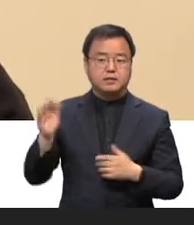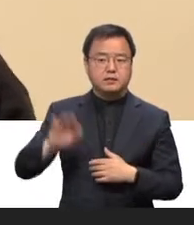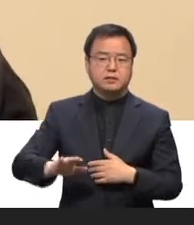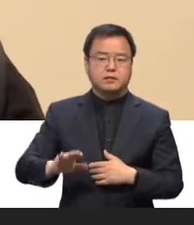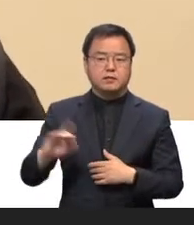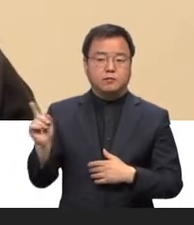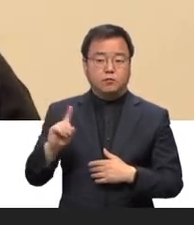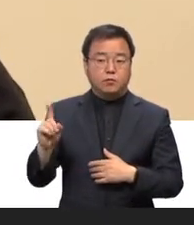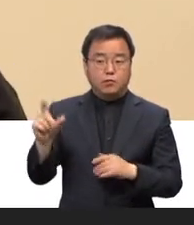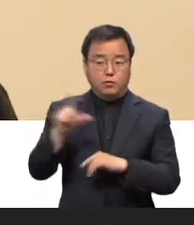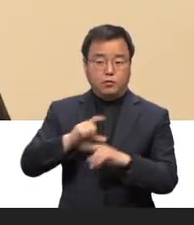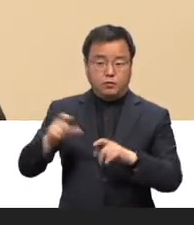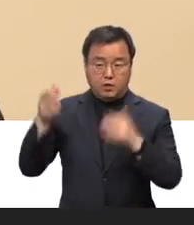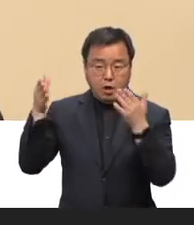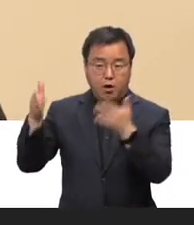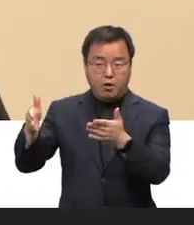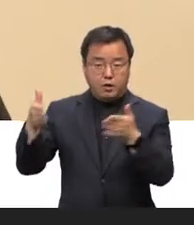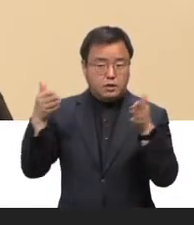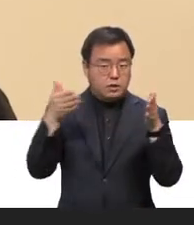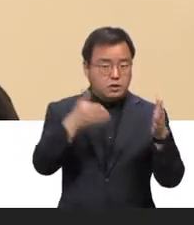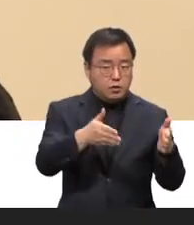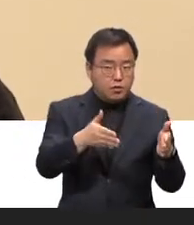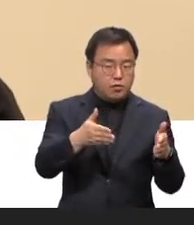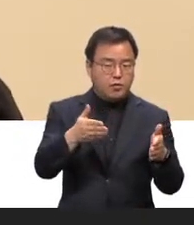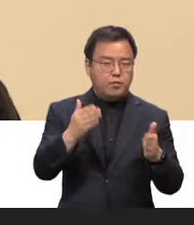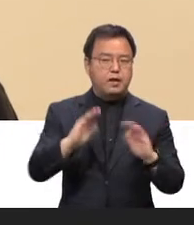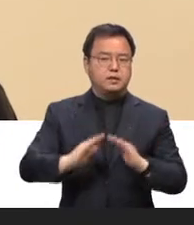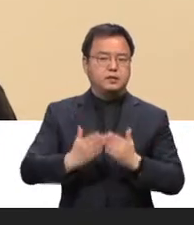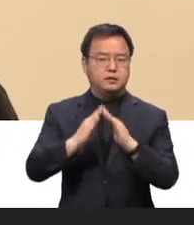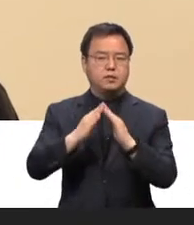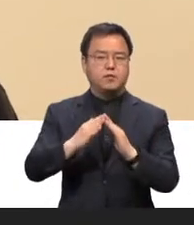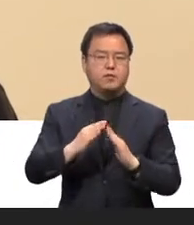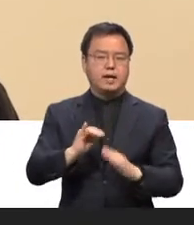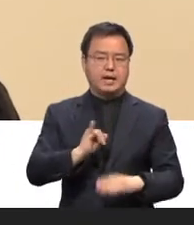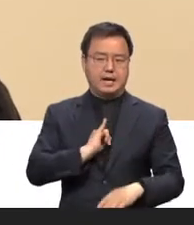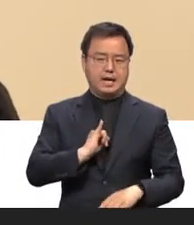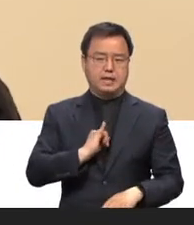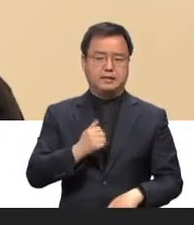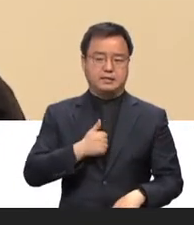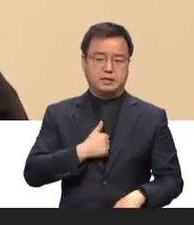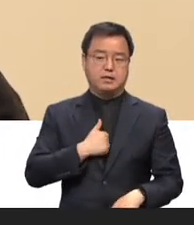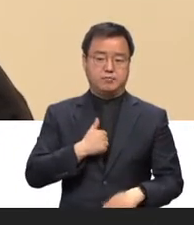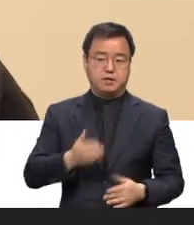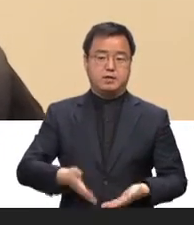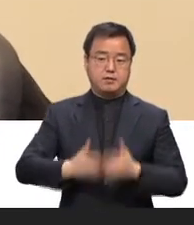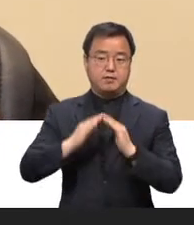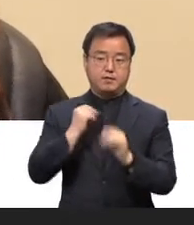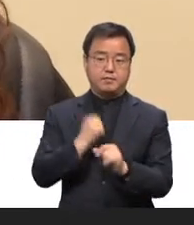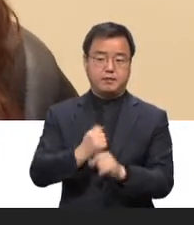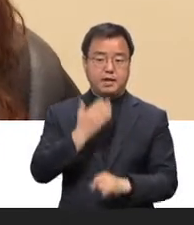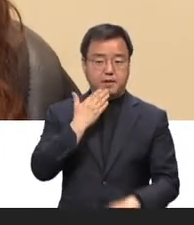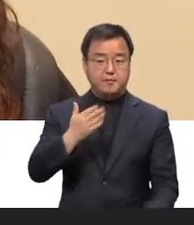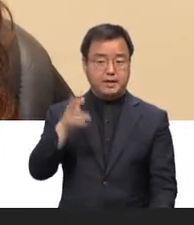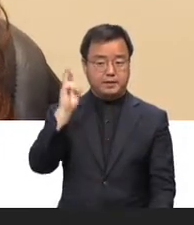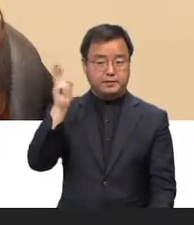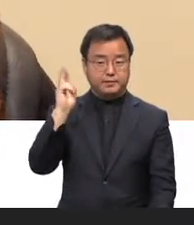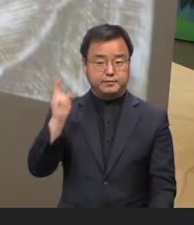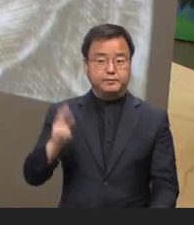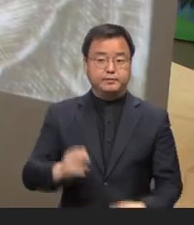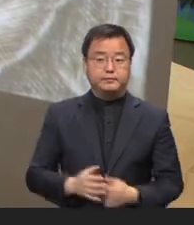더 치중하냐에 따라서 자기의 설계 아이덴티티가 약간 세워지지 않을까 하는 생각이 듭니다.